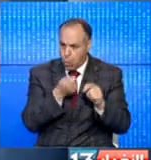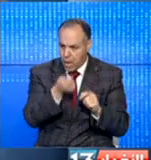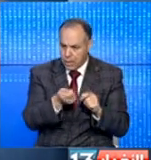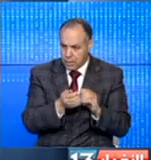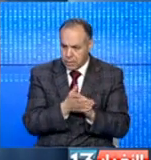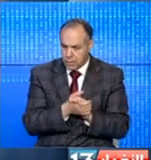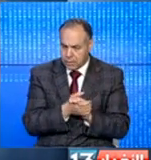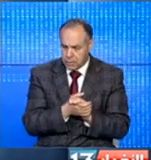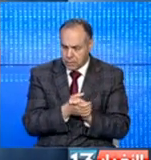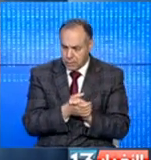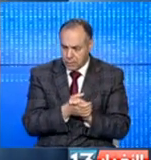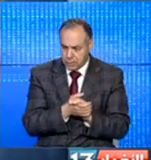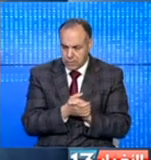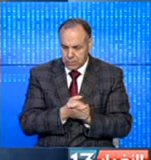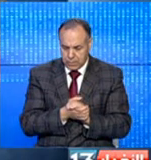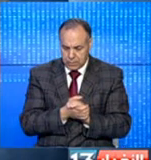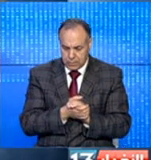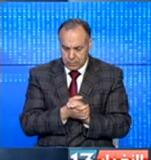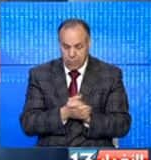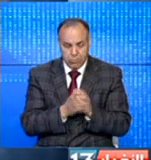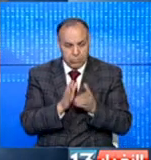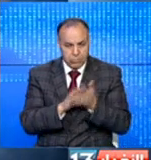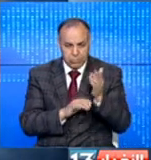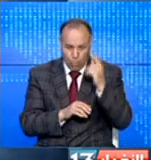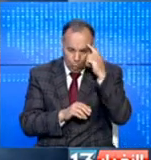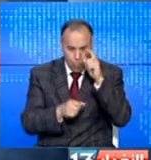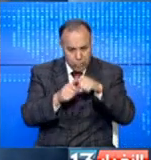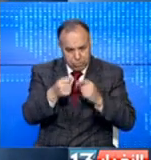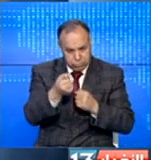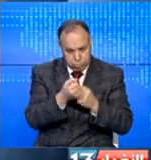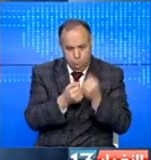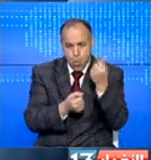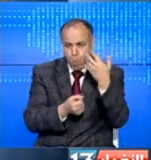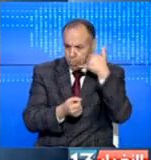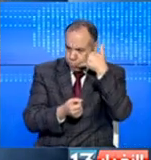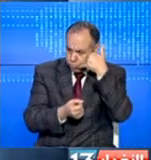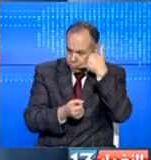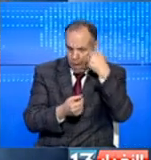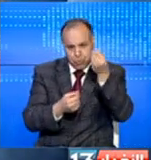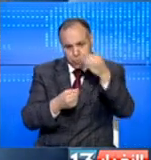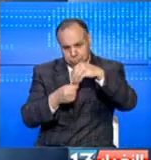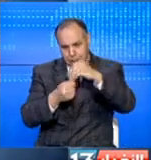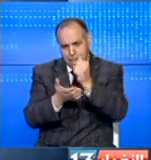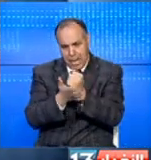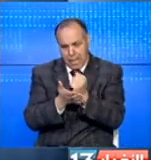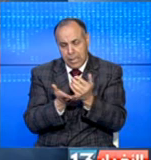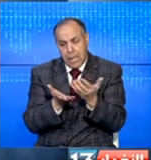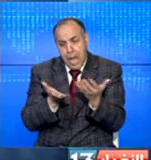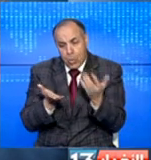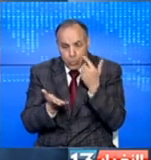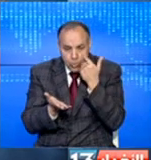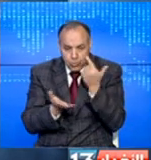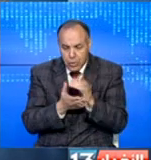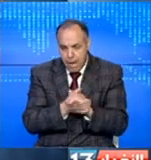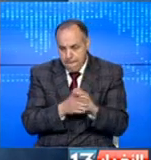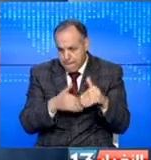فنشدنا الجمعيات ورجال الاعمال التونسي في ايطاليا للمساهمه ووضعنا رقم حساب بنكي حتى نشتري